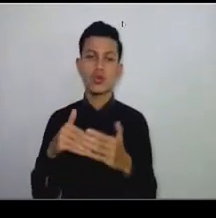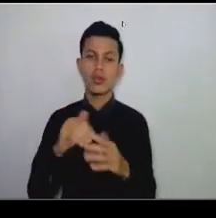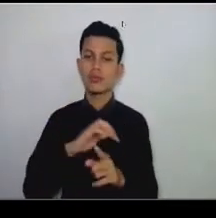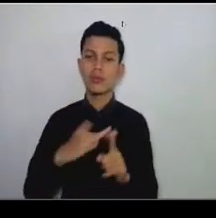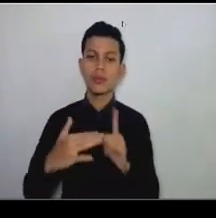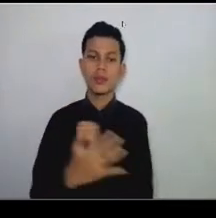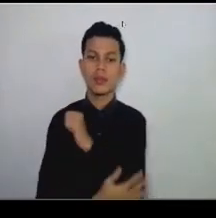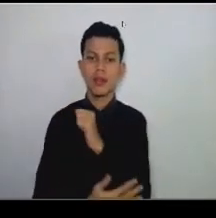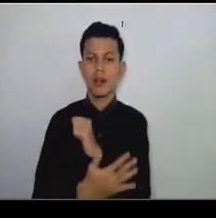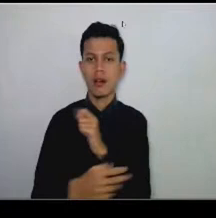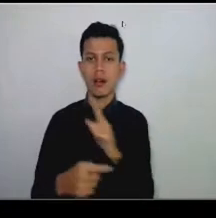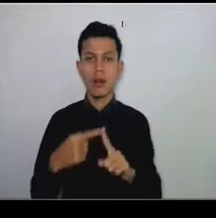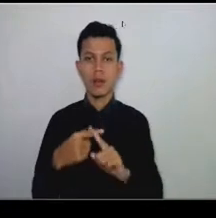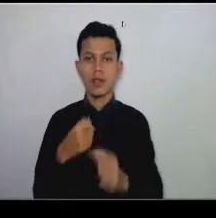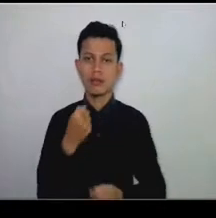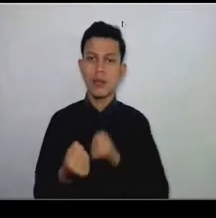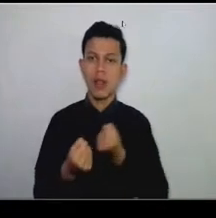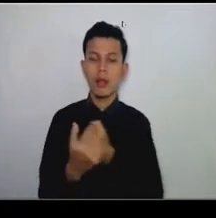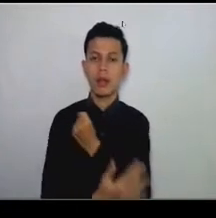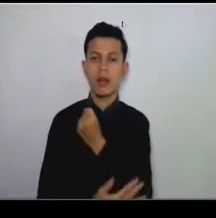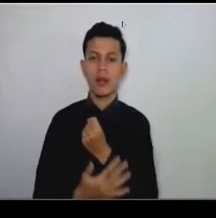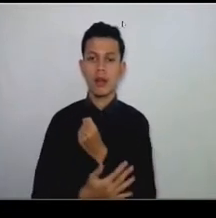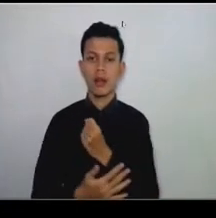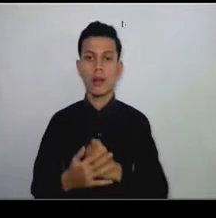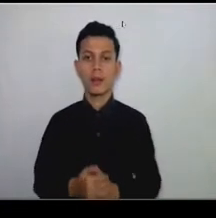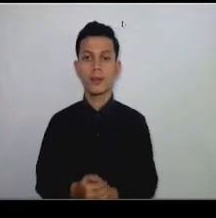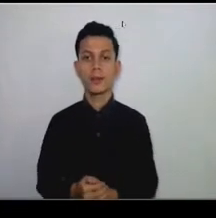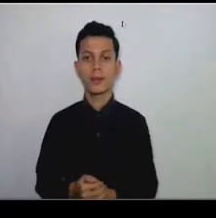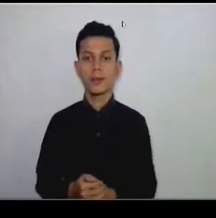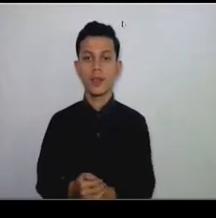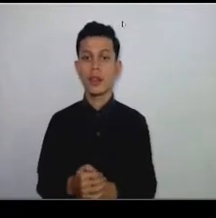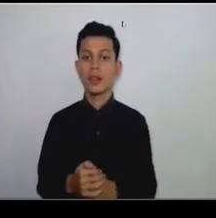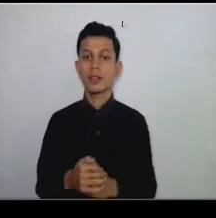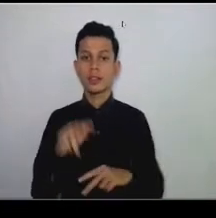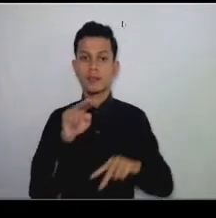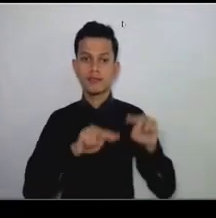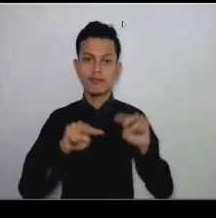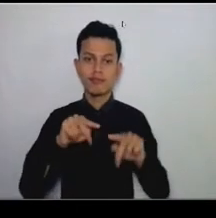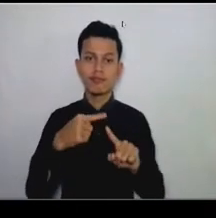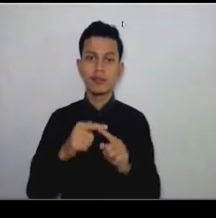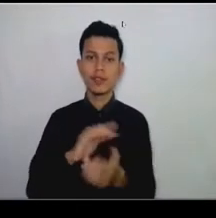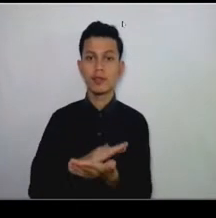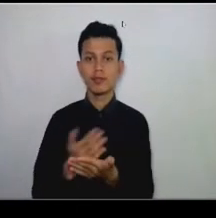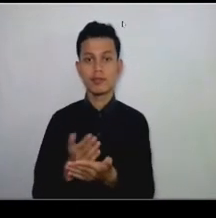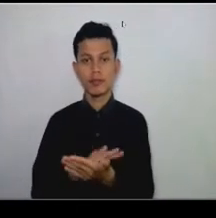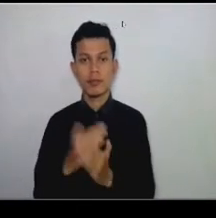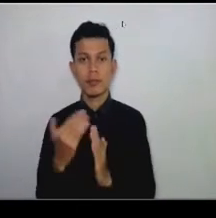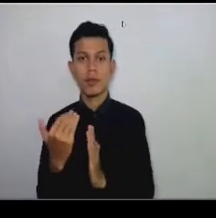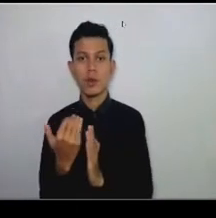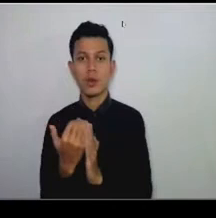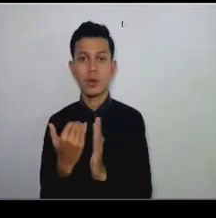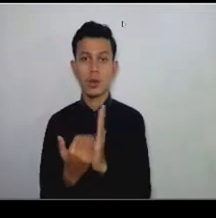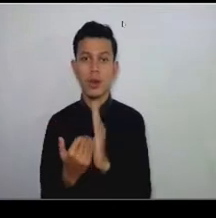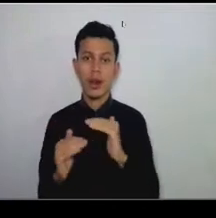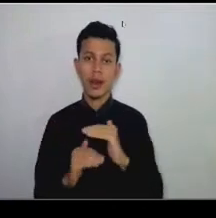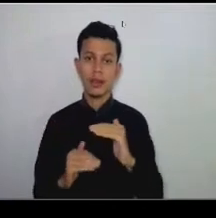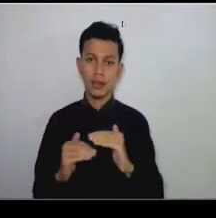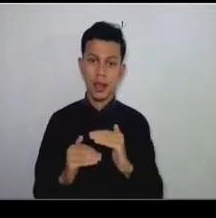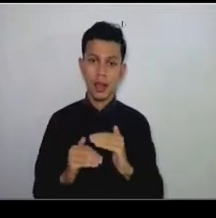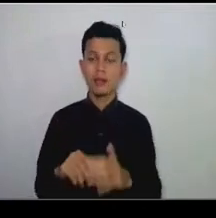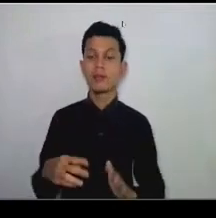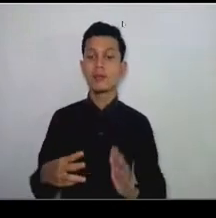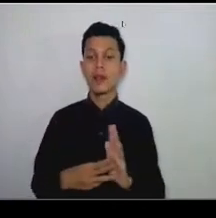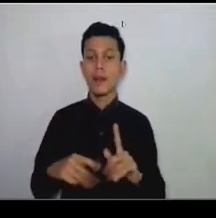dan penyelenggara negara sebagai pengawal dan penafsir konstitusi undang-undang Dasar 1945 Mahkamah